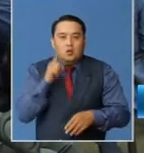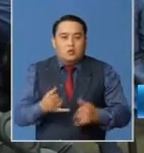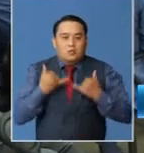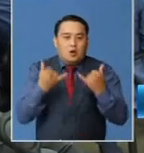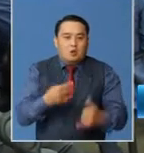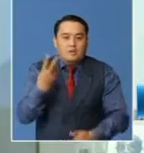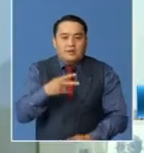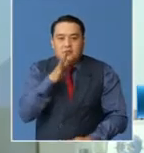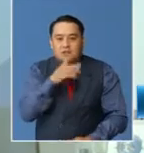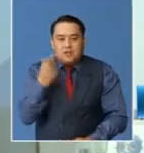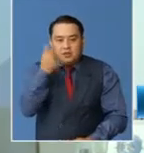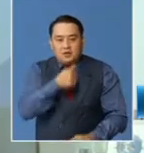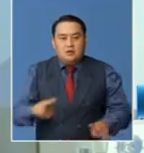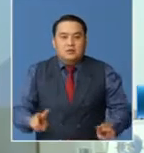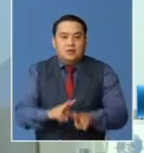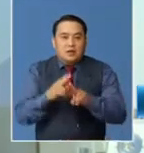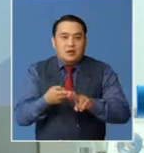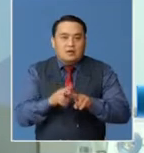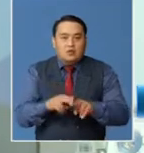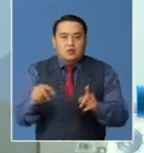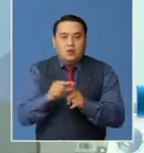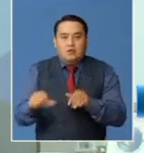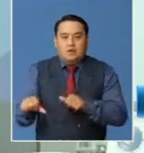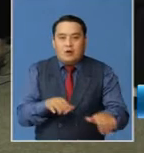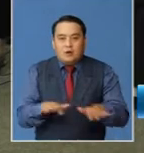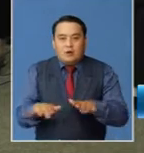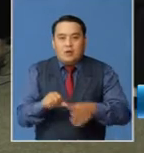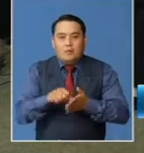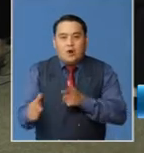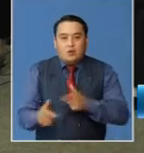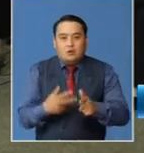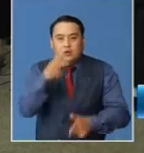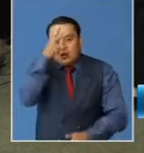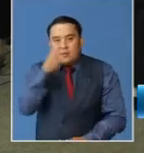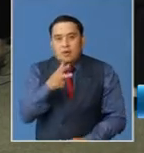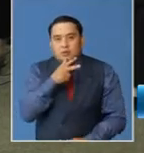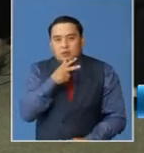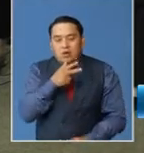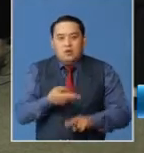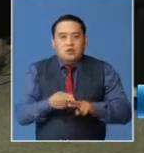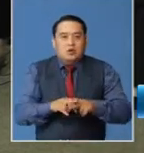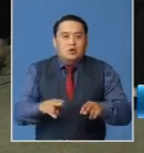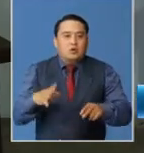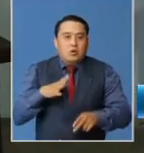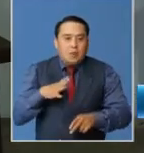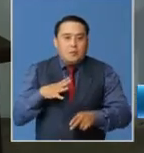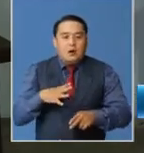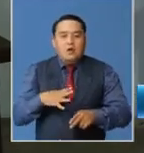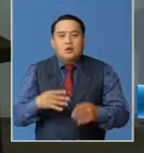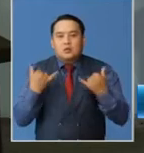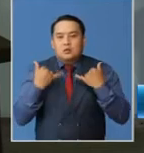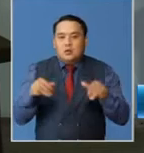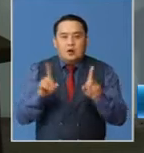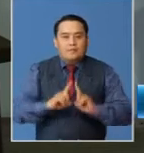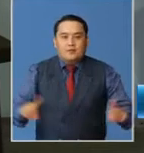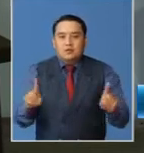к 20-летию столицы. По словам участников акции, на подготовку ушло почти 3 месяца. Но это того стоит. Потрясающая